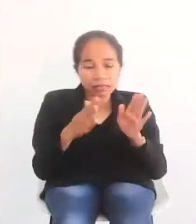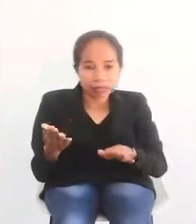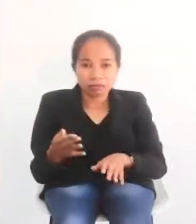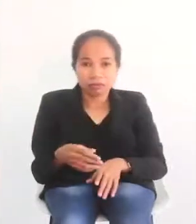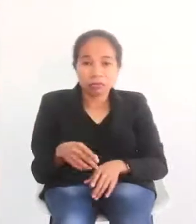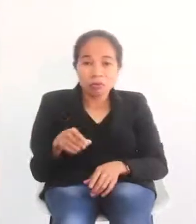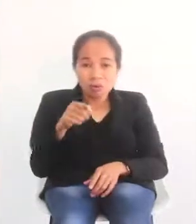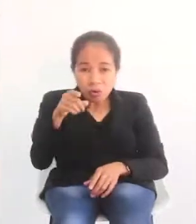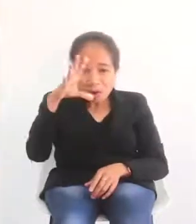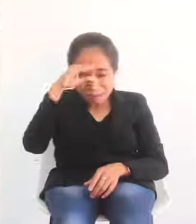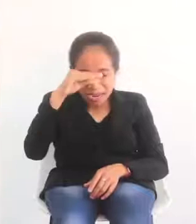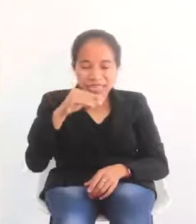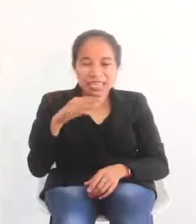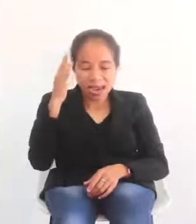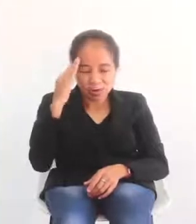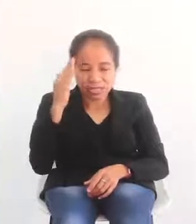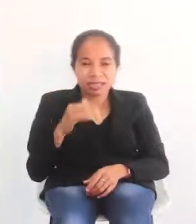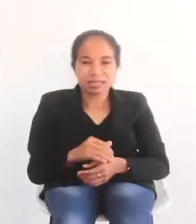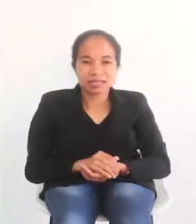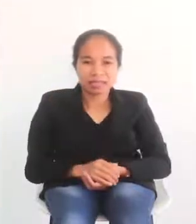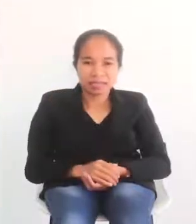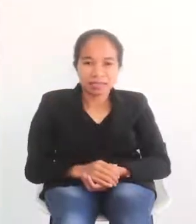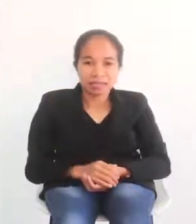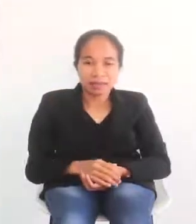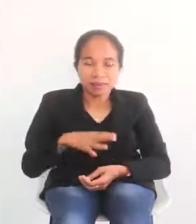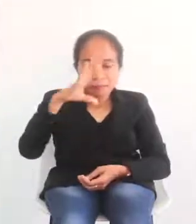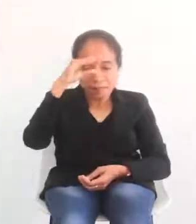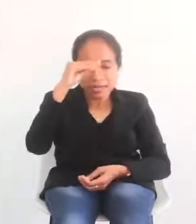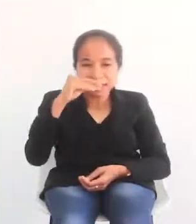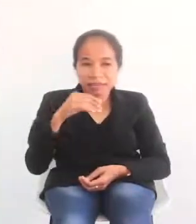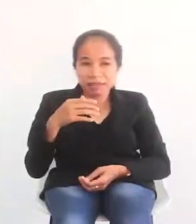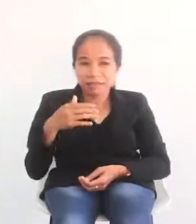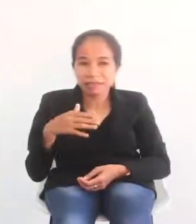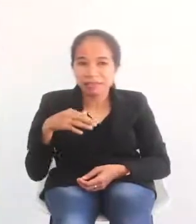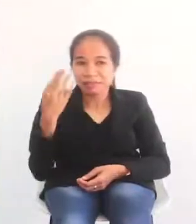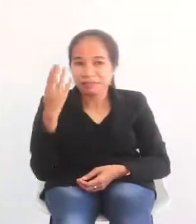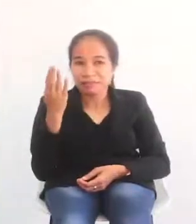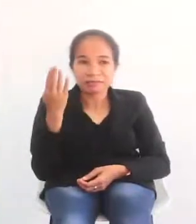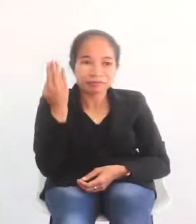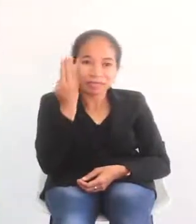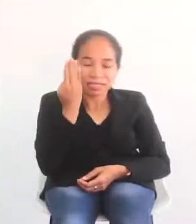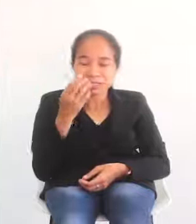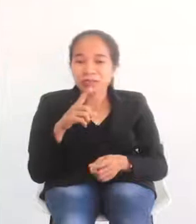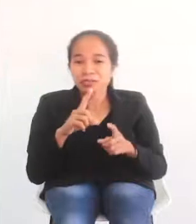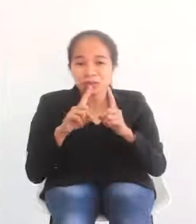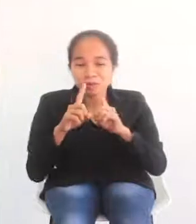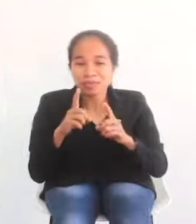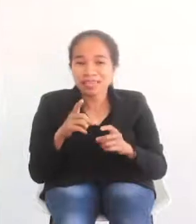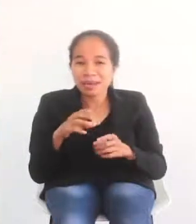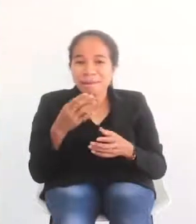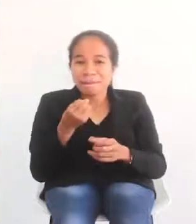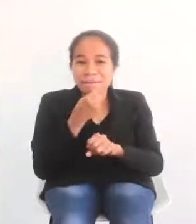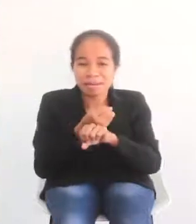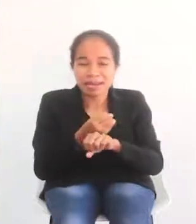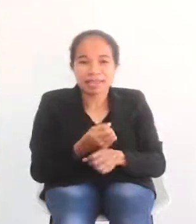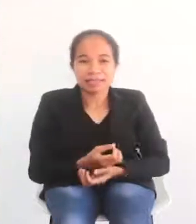Omaka Antoninu, hawatene. Paulo halofinji kualia as, hakilar makas, hodi sira nenghat la bele